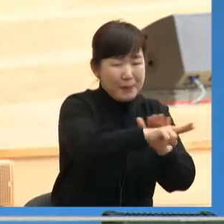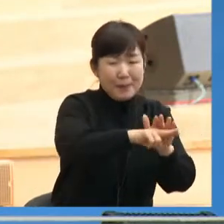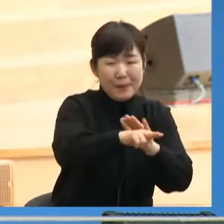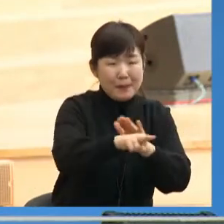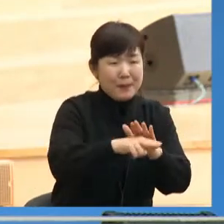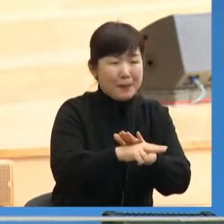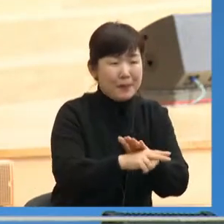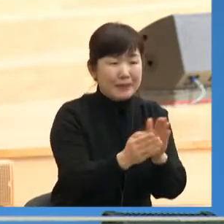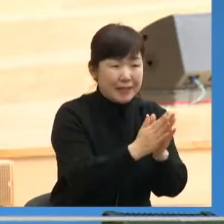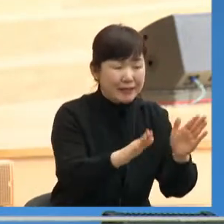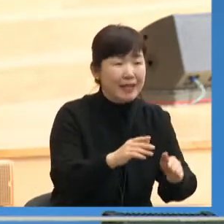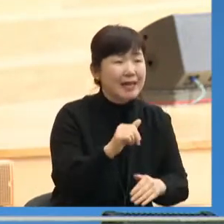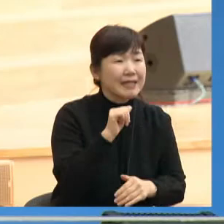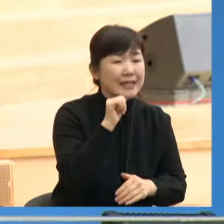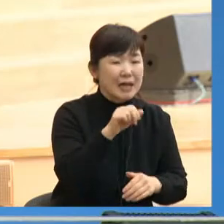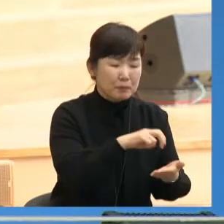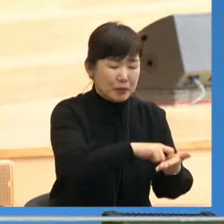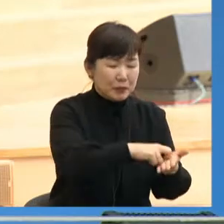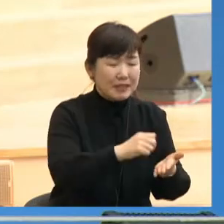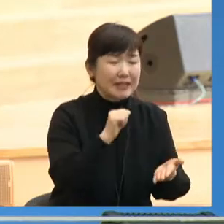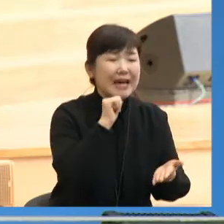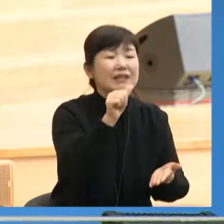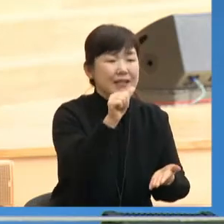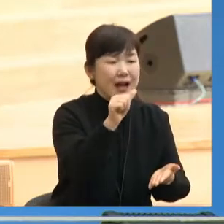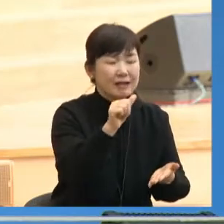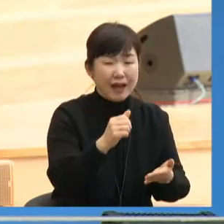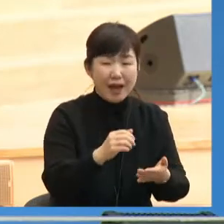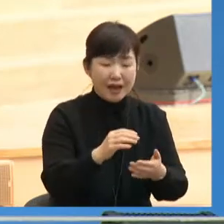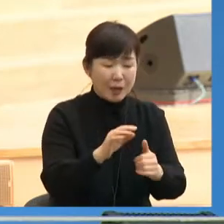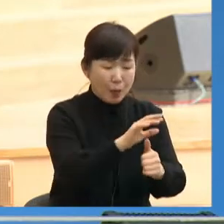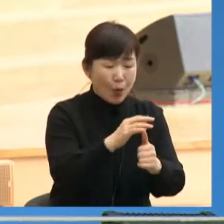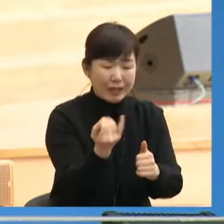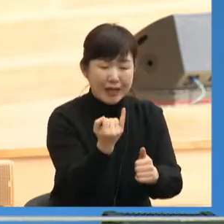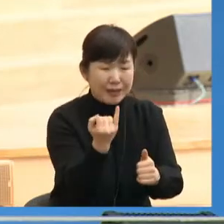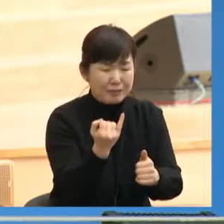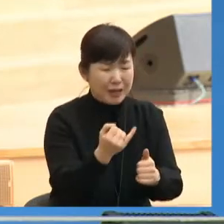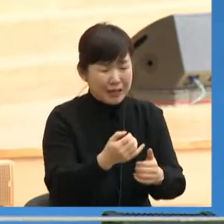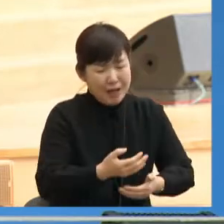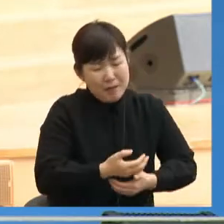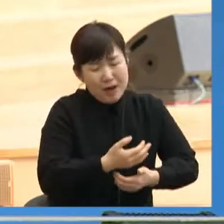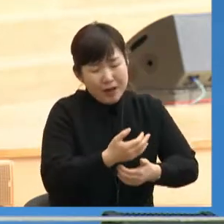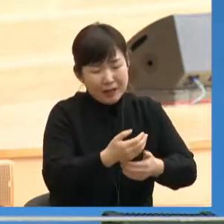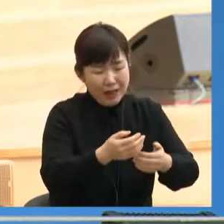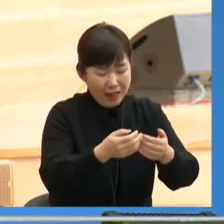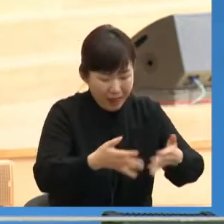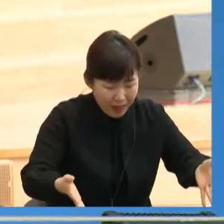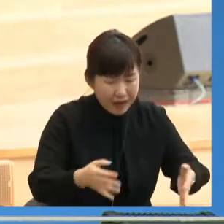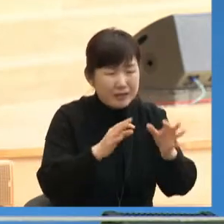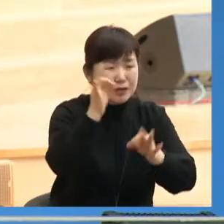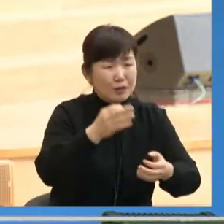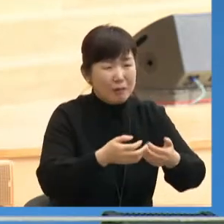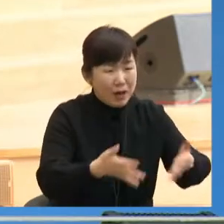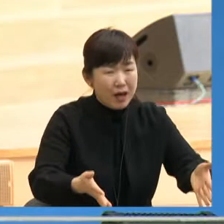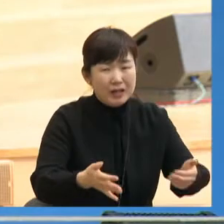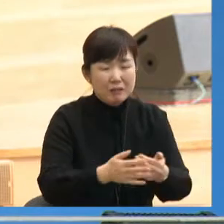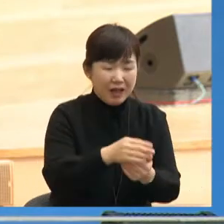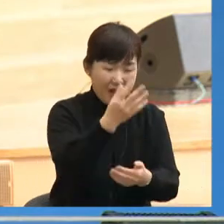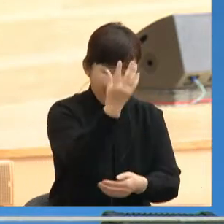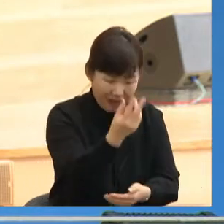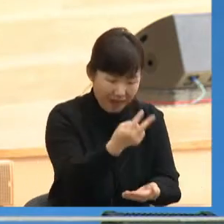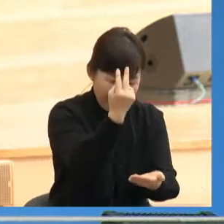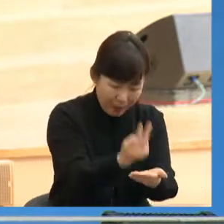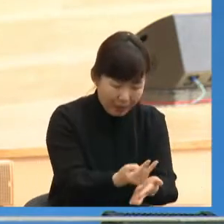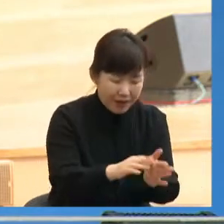나이가 5살입니다. 그를 업고 간 유모가 실수로 가다가 떨어뜨렸어요. 그가 떨어질 때 두 다리에 장애가 생겼다고 성경은